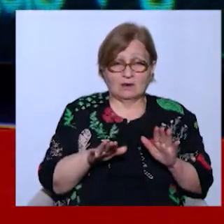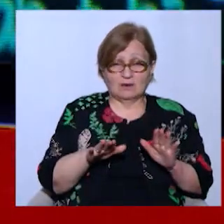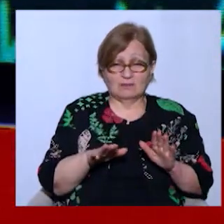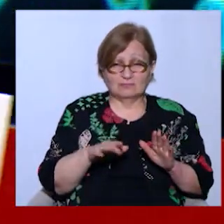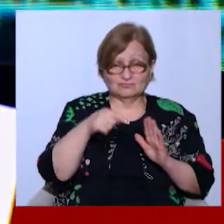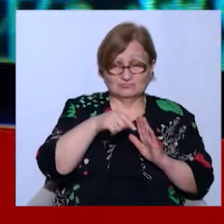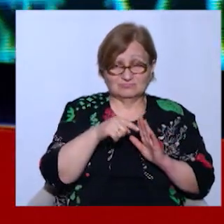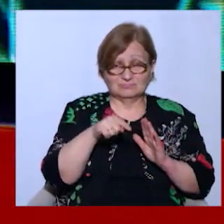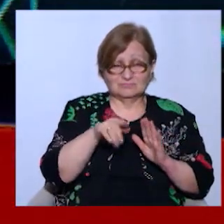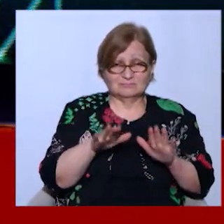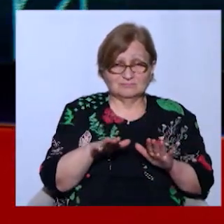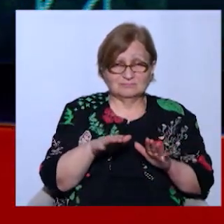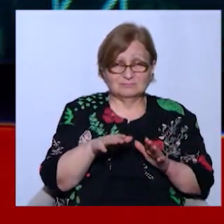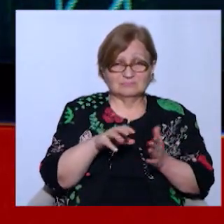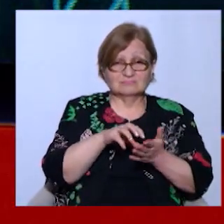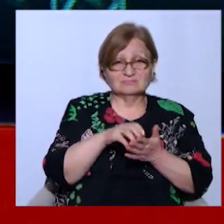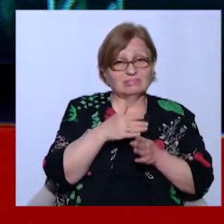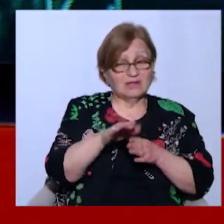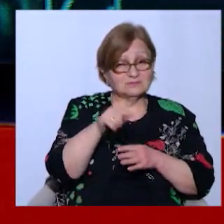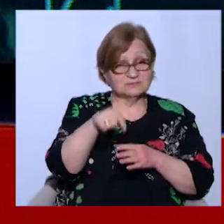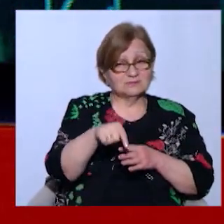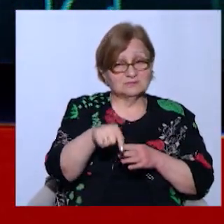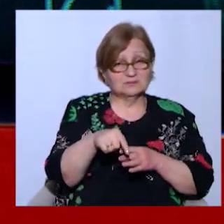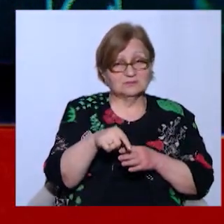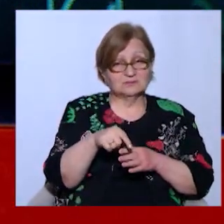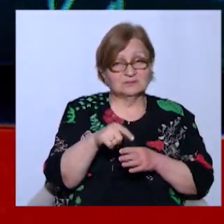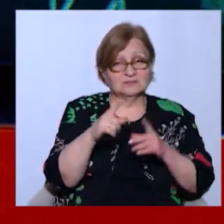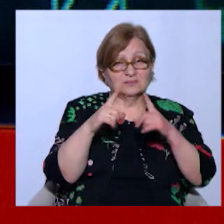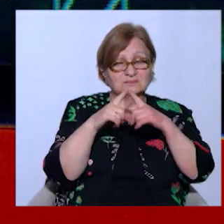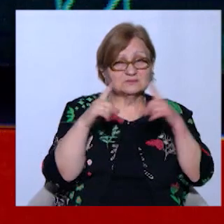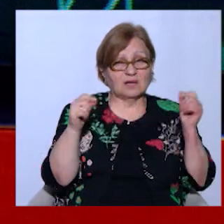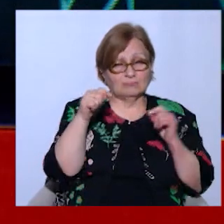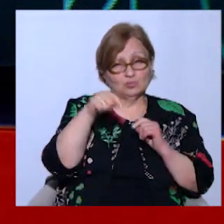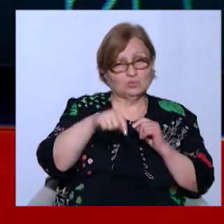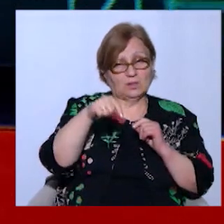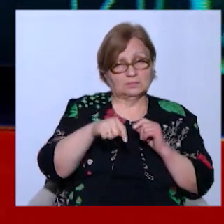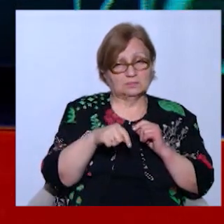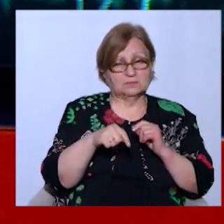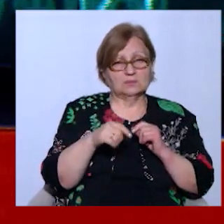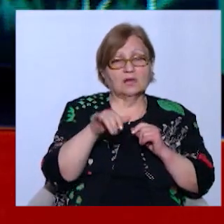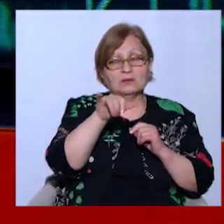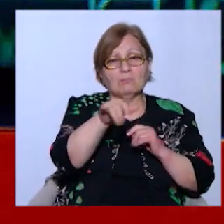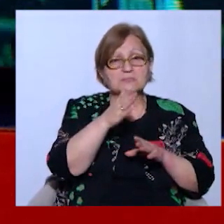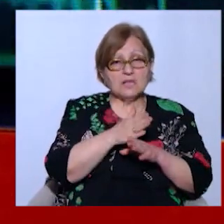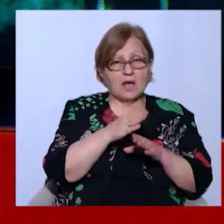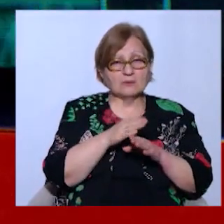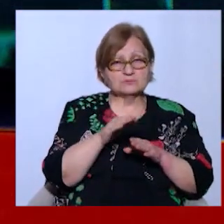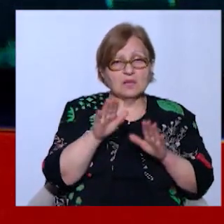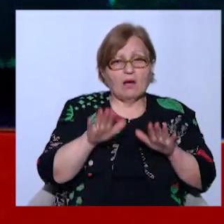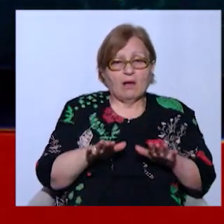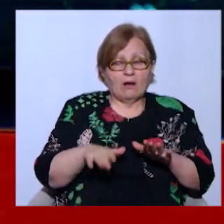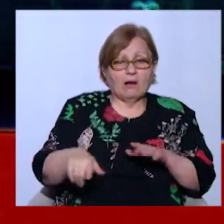სიმტკის ნაწილი ის არის სწორედ სამკუთხედი და მას გააჩნია ფართობი.